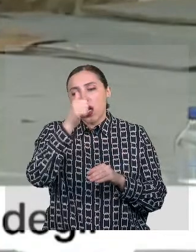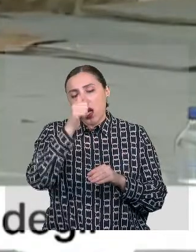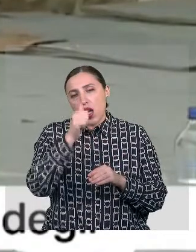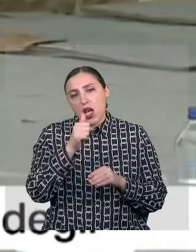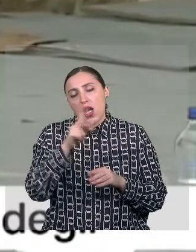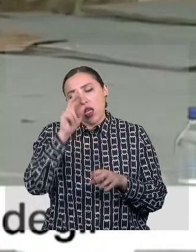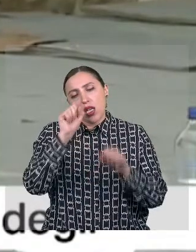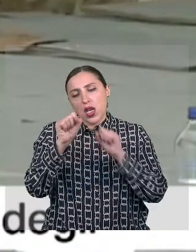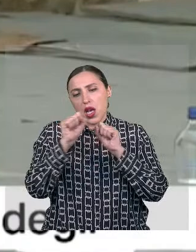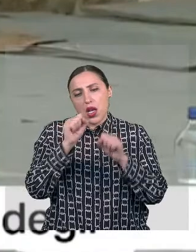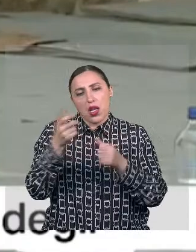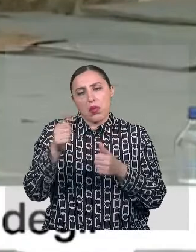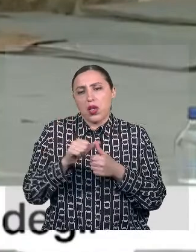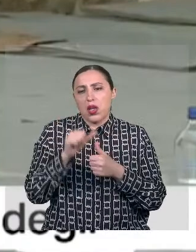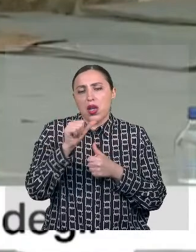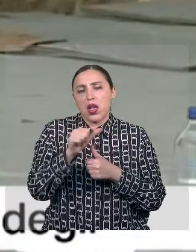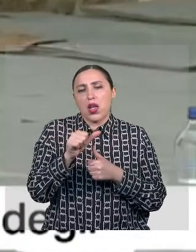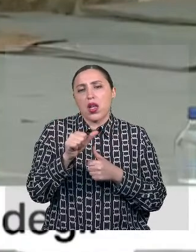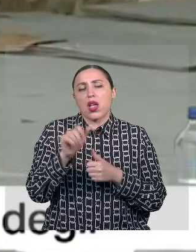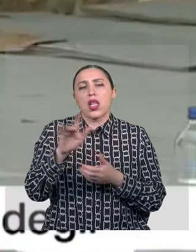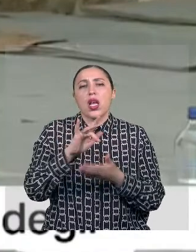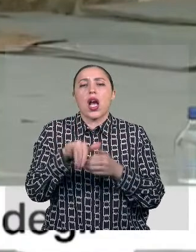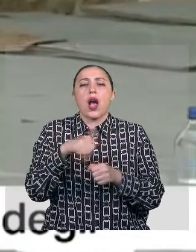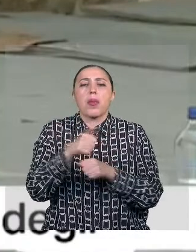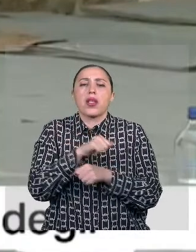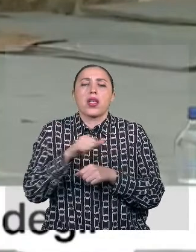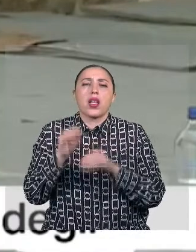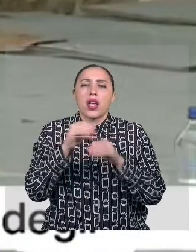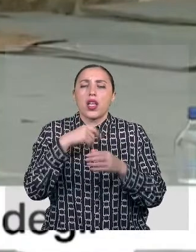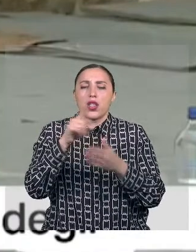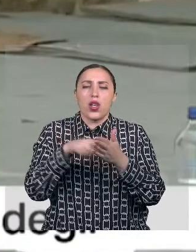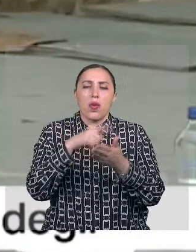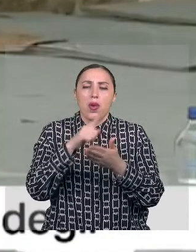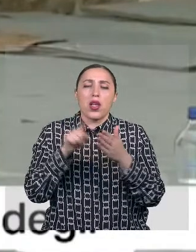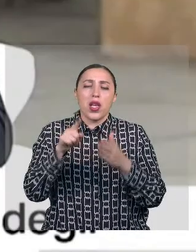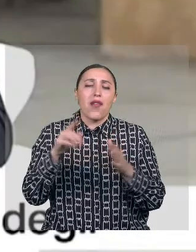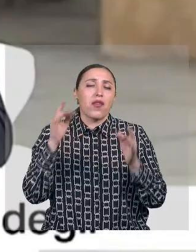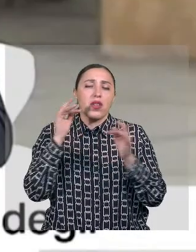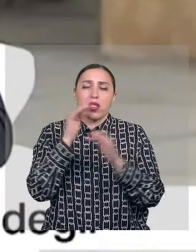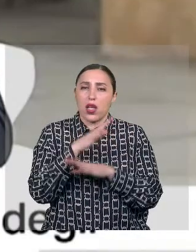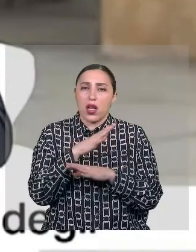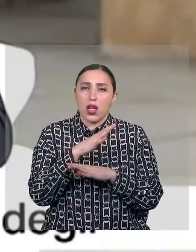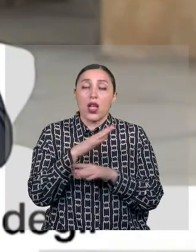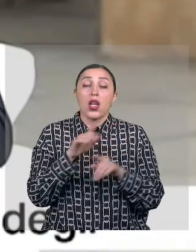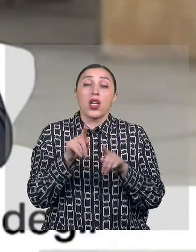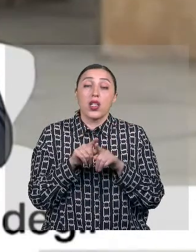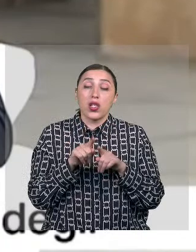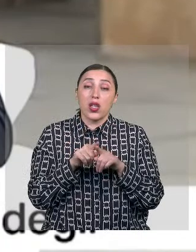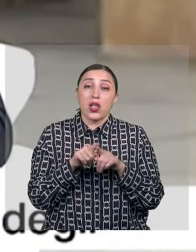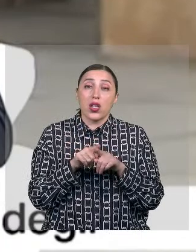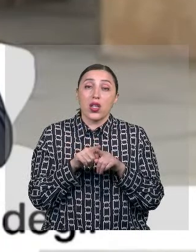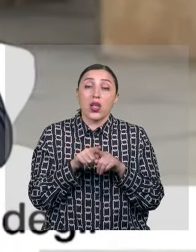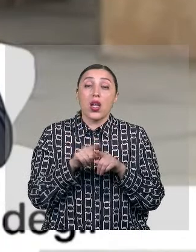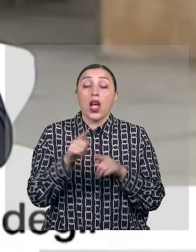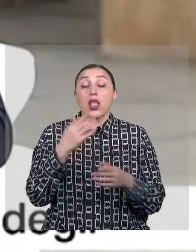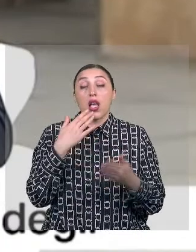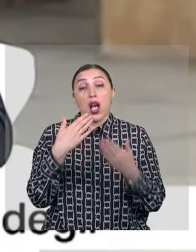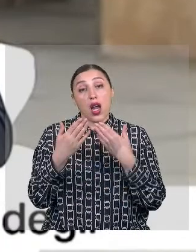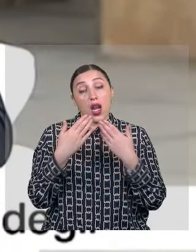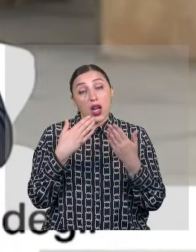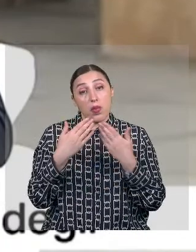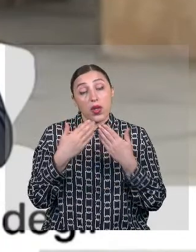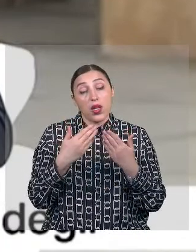ոչ թե իշխանությունների կողմից, հեռու է անկեղծությունից և սխալ է։ Նա նշել է, որ սկսելով